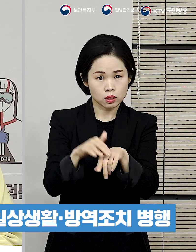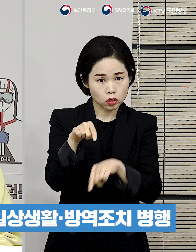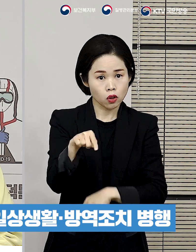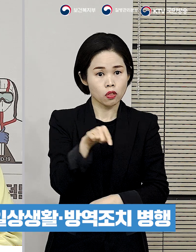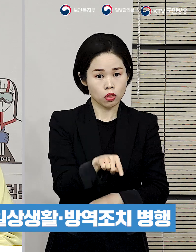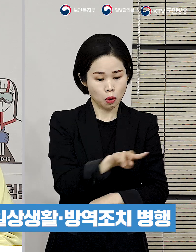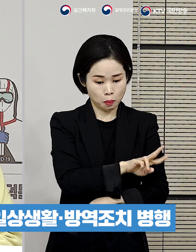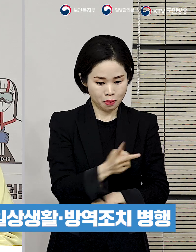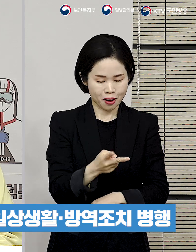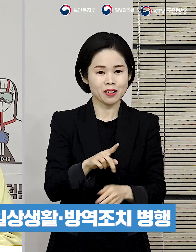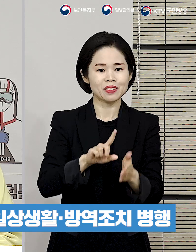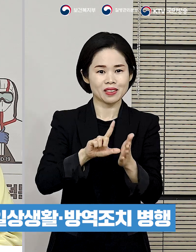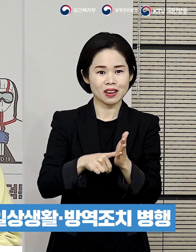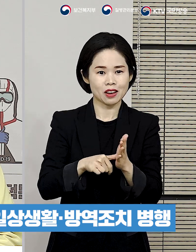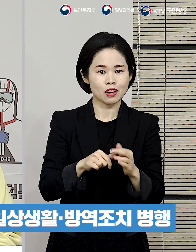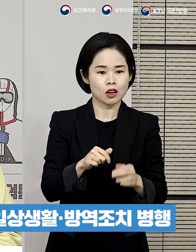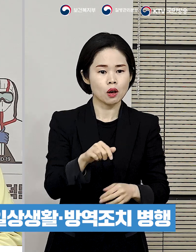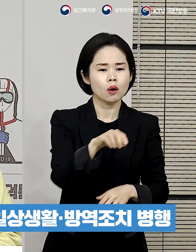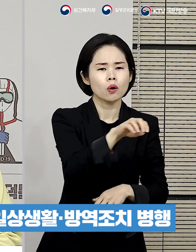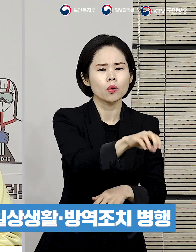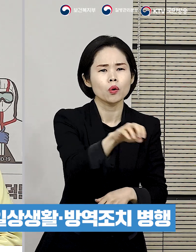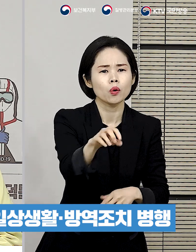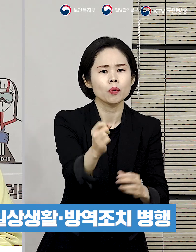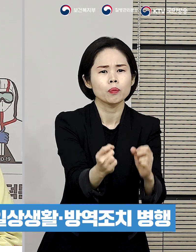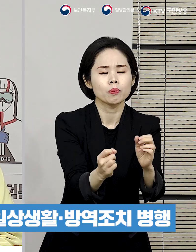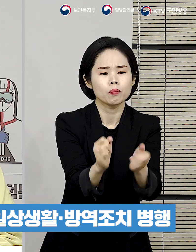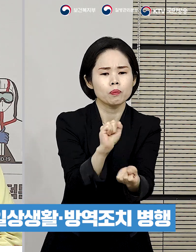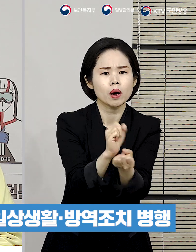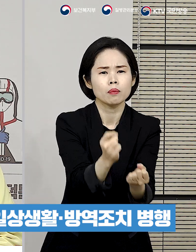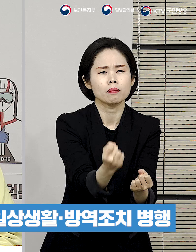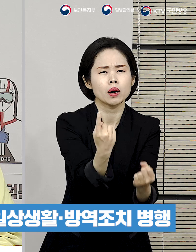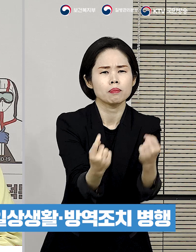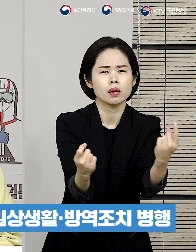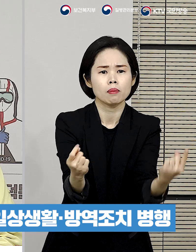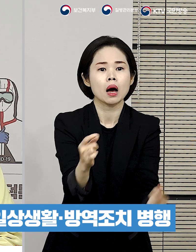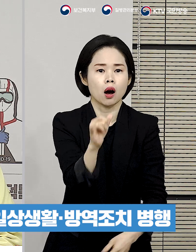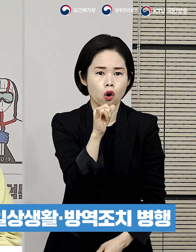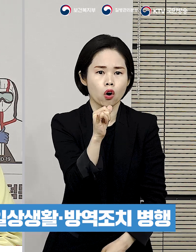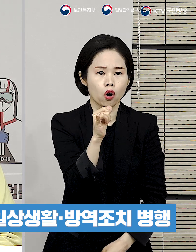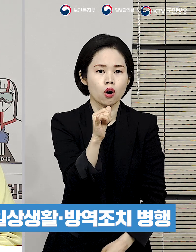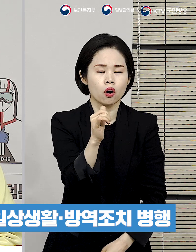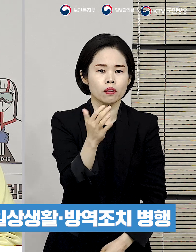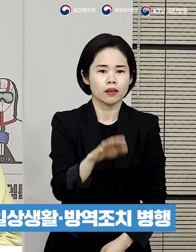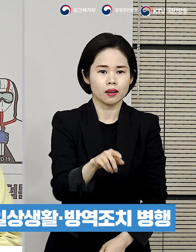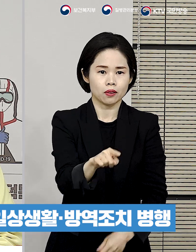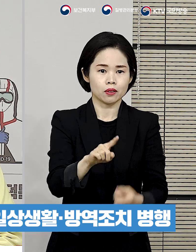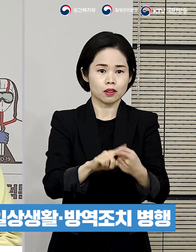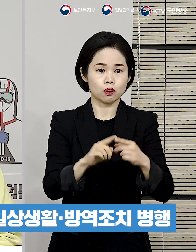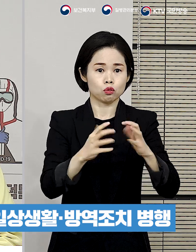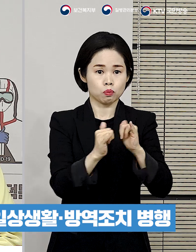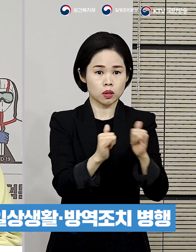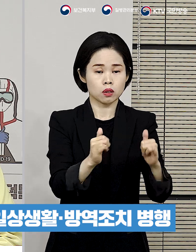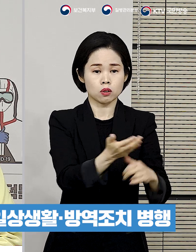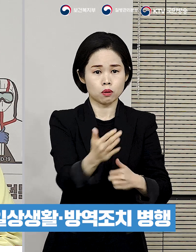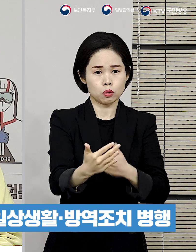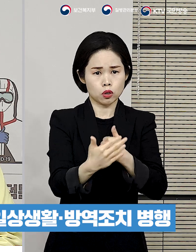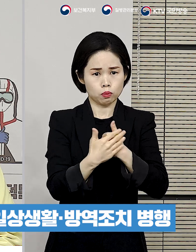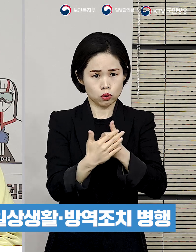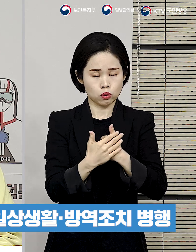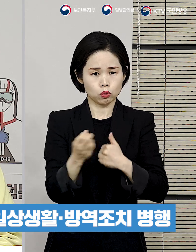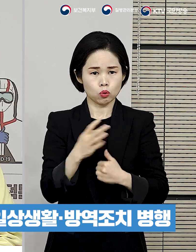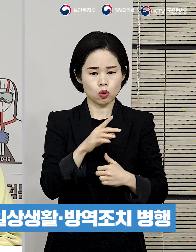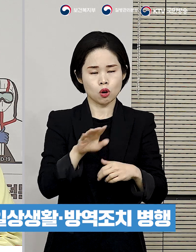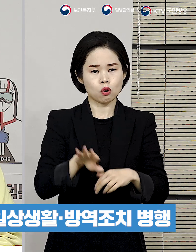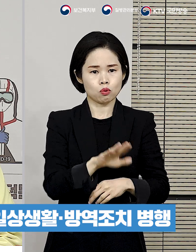속 거리두기로 들어갔을 때 계속적으로 산발적인 감염들은 생겨날 건데 그거를 국민들의 협조와 저희 방역